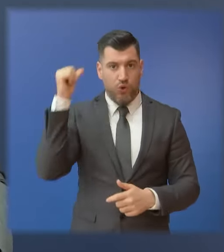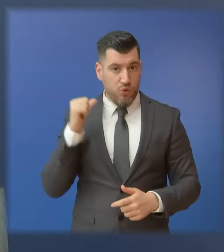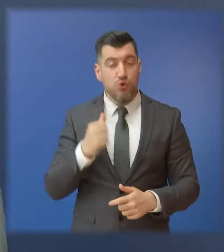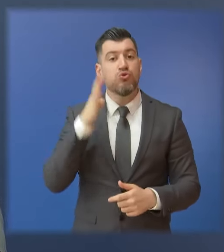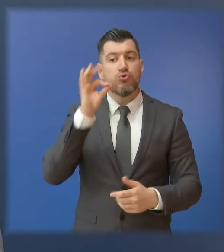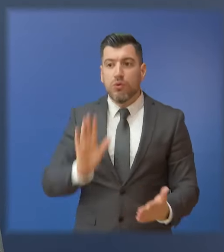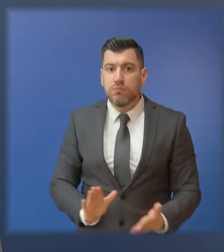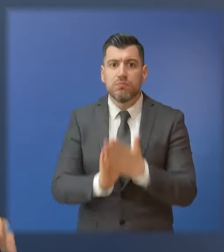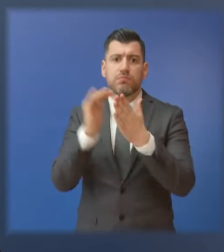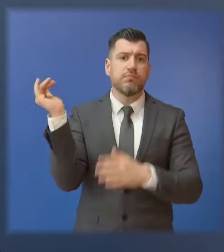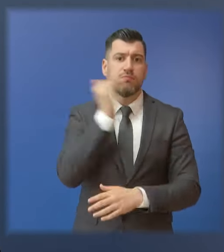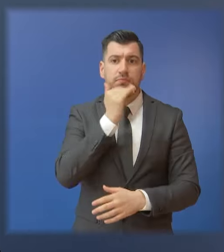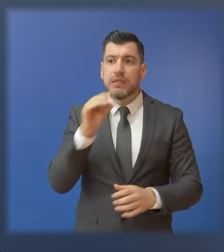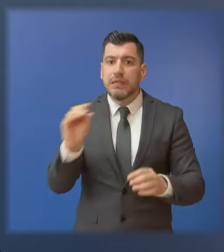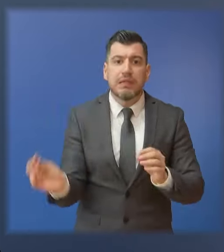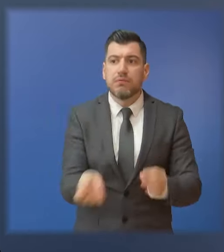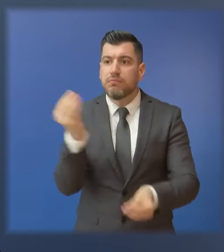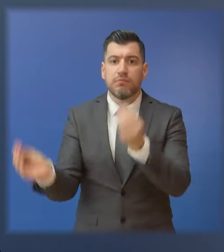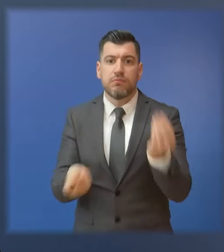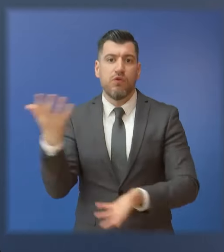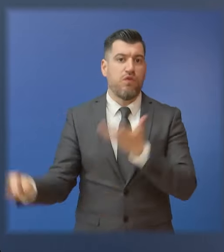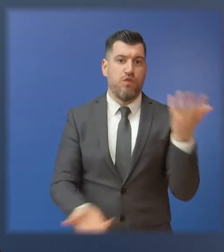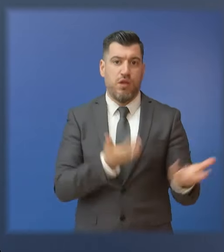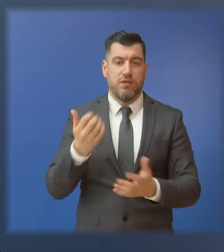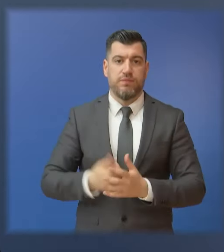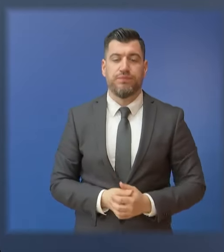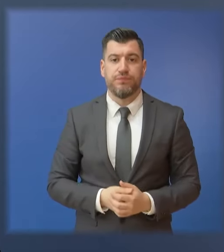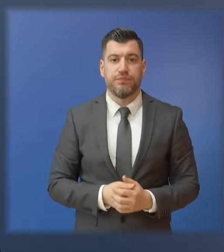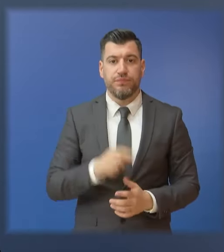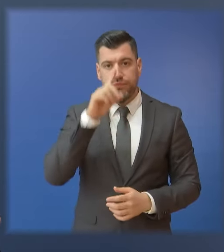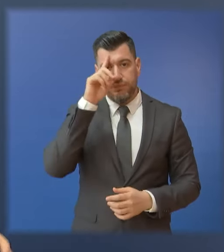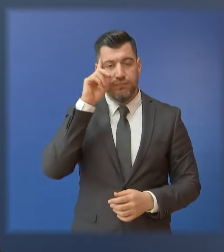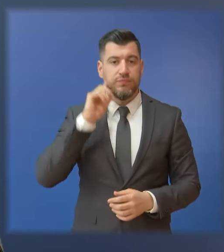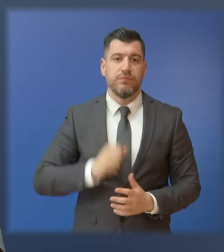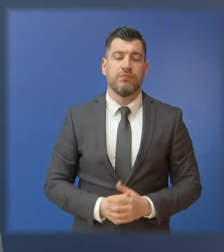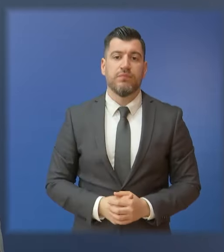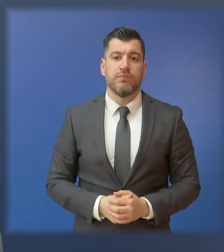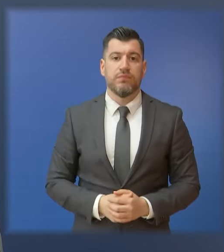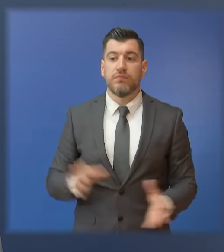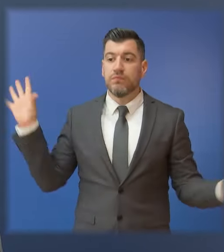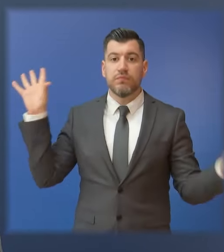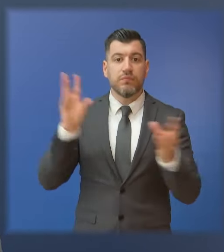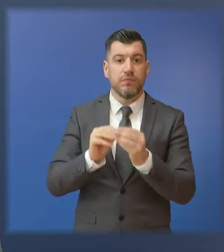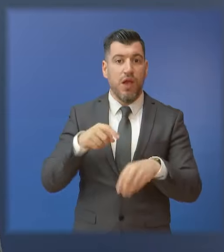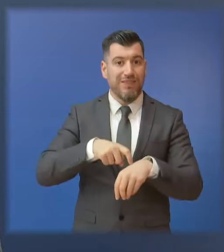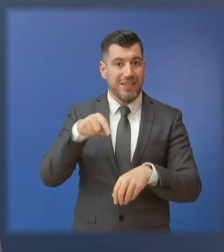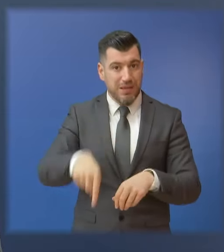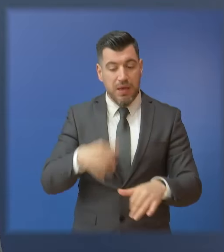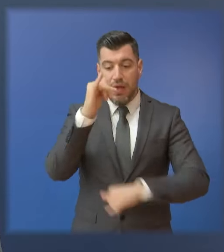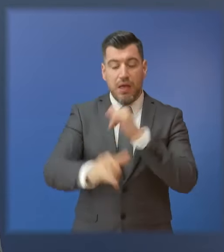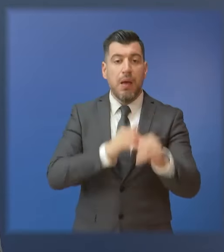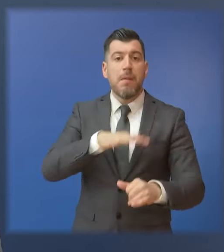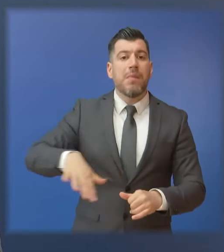αντιμετωπίζονται με ταχύτητα όλα τα ζητήματα που μπορεί να ανακύψουν συνολικά μέχρι στιγμής στην φόρμα για τους